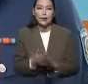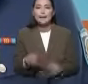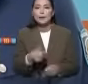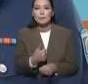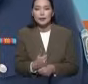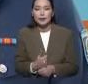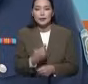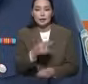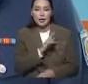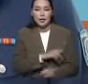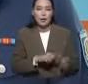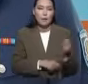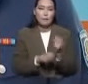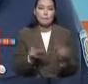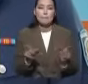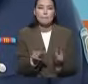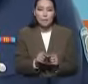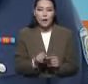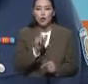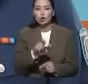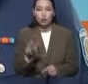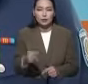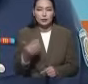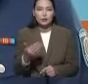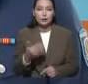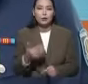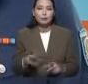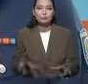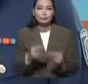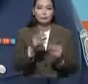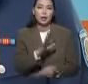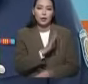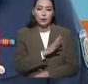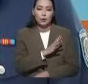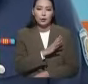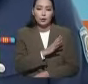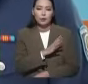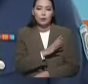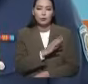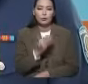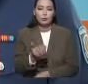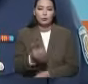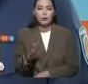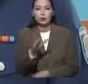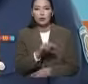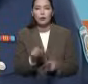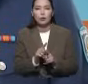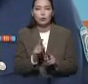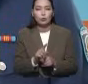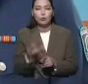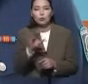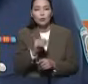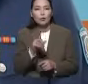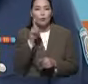департаментінің қызметкерлерімен бірлесіп жолаушыларды эвакуациялады. Ер адамдар мешітке, ал әйел адамдар колледж